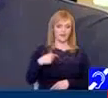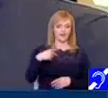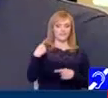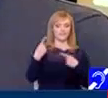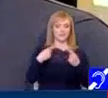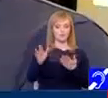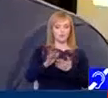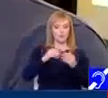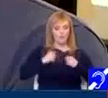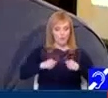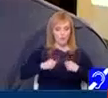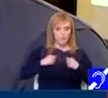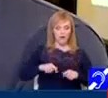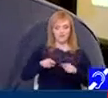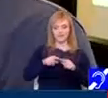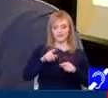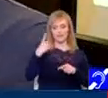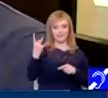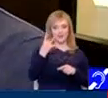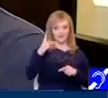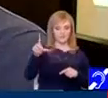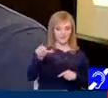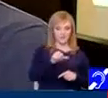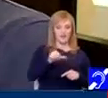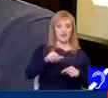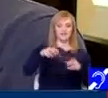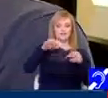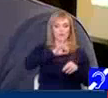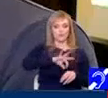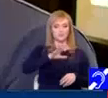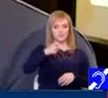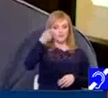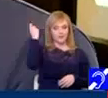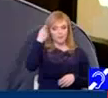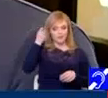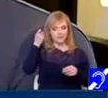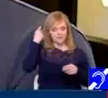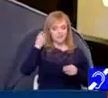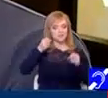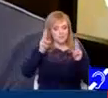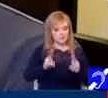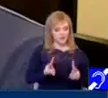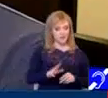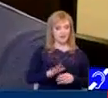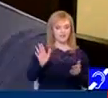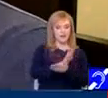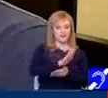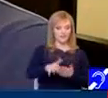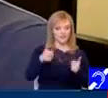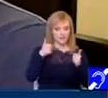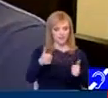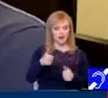săptămână, maxim 10 zile, blănița întinsă, folosite perii speciale, piepteni special de foarte bună